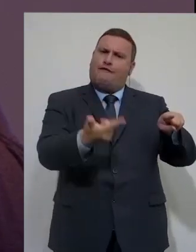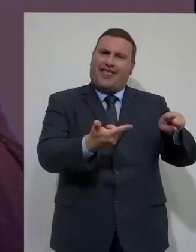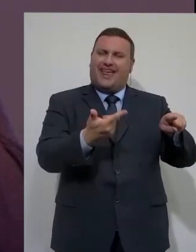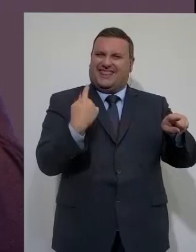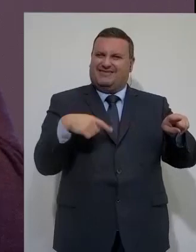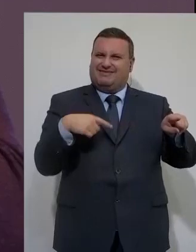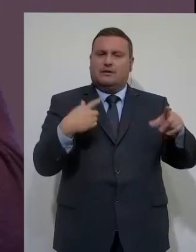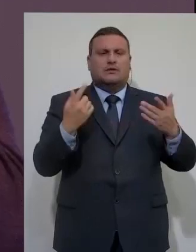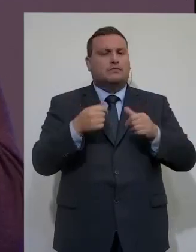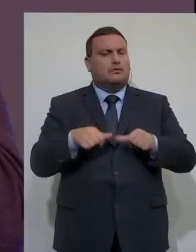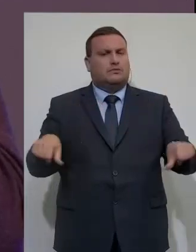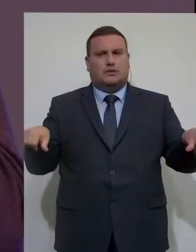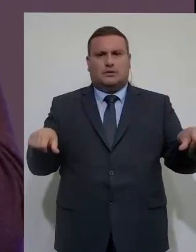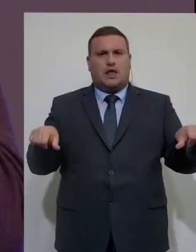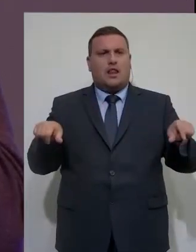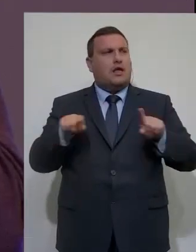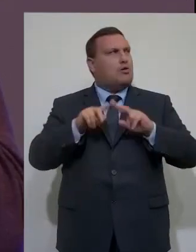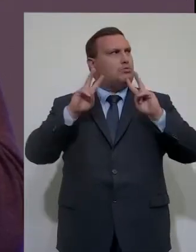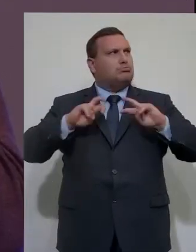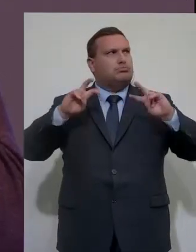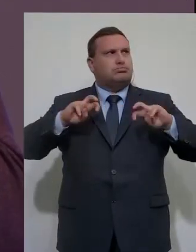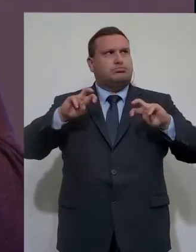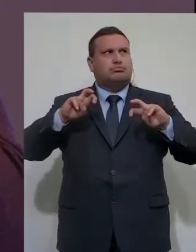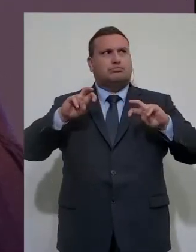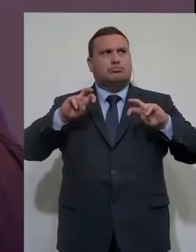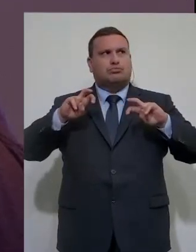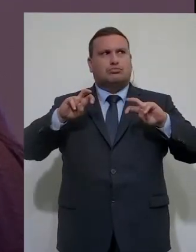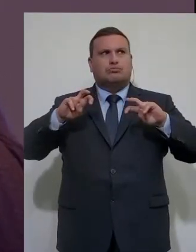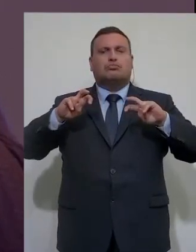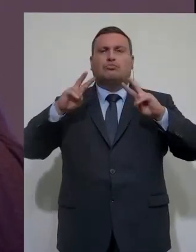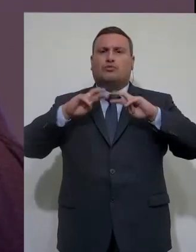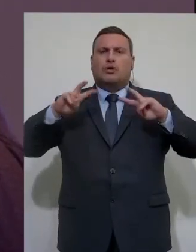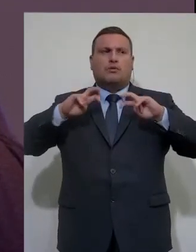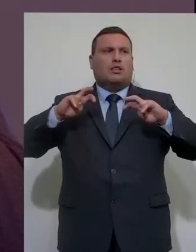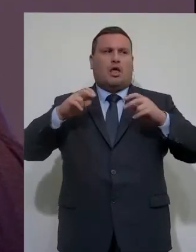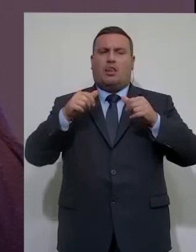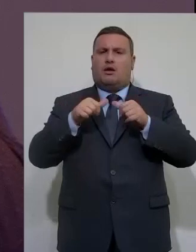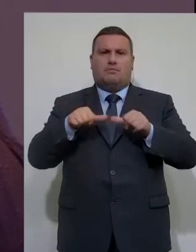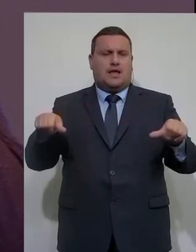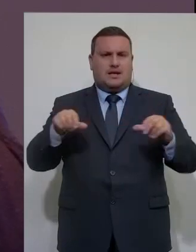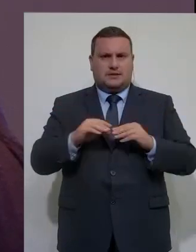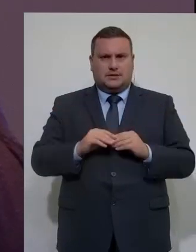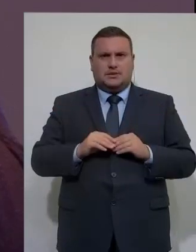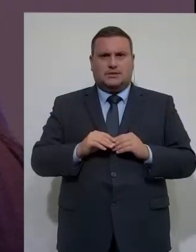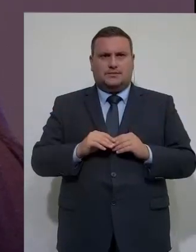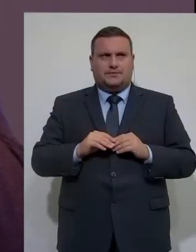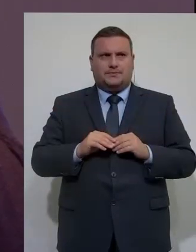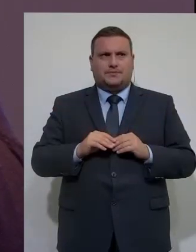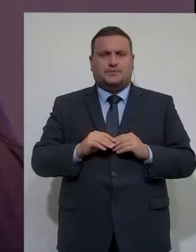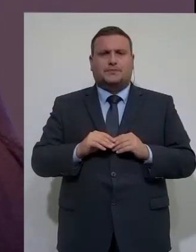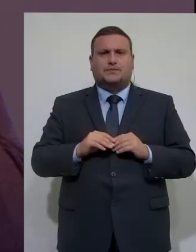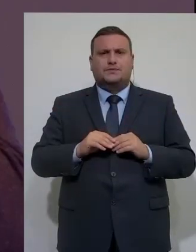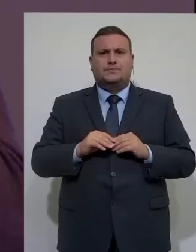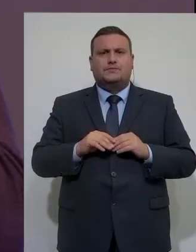guidare un progetto di visione di elemento. E contemporaneamente molto importante dal nostro punto di vista analizzare lo sviluppo dei nuovi prodotti e delle